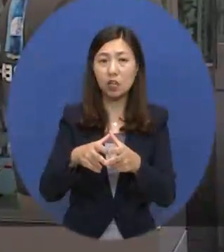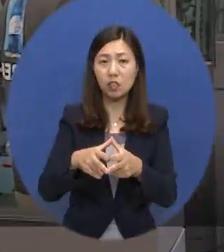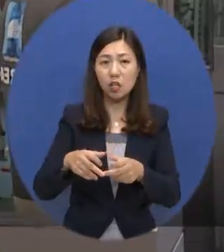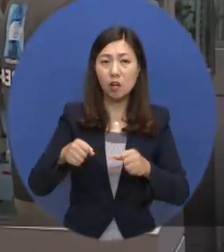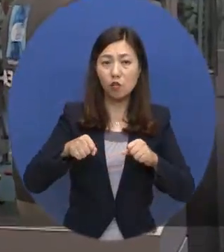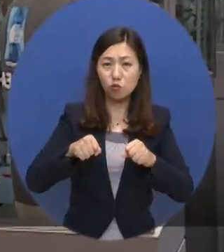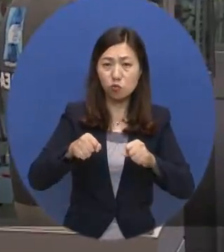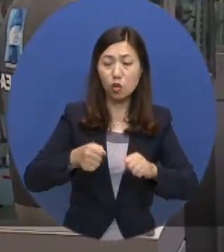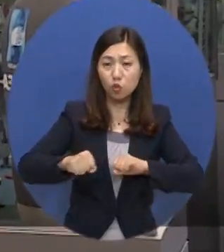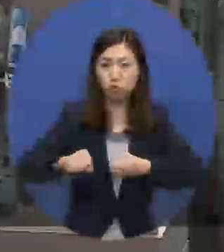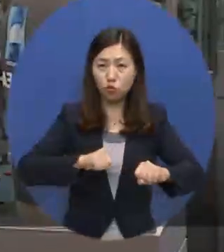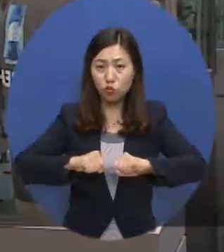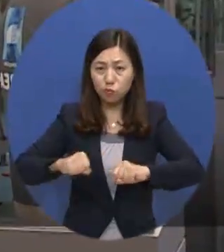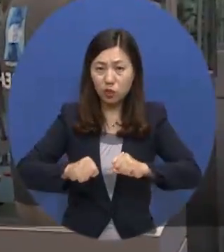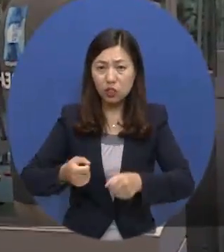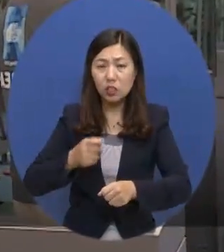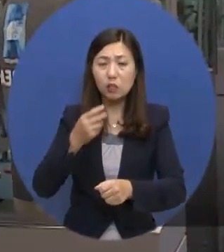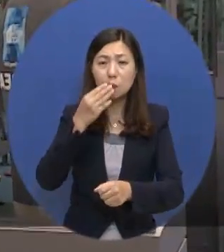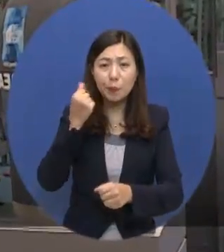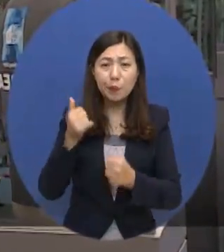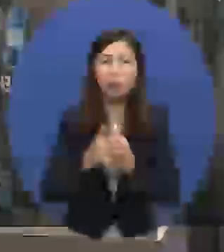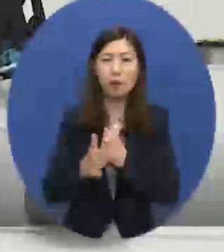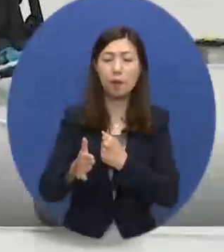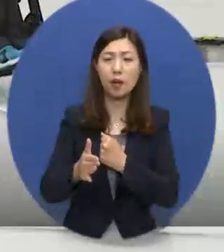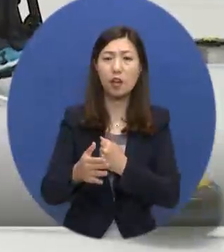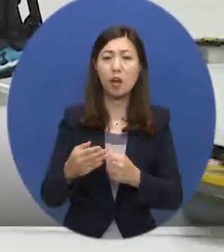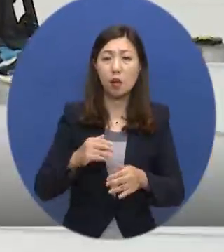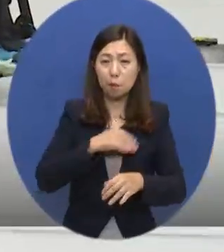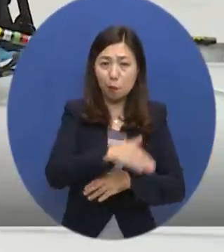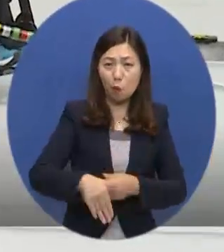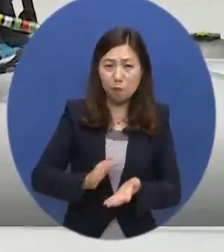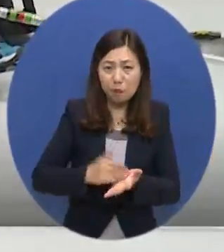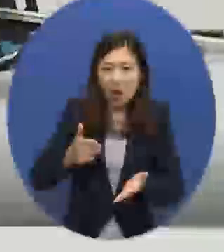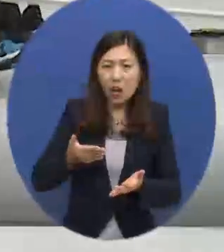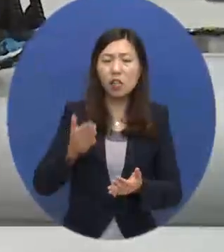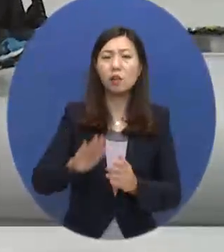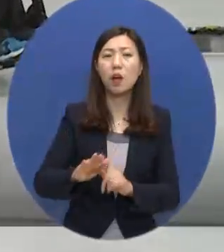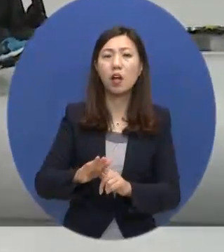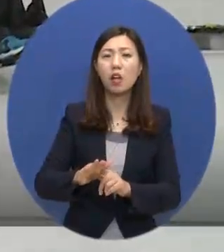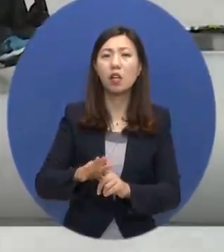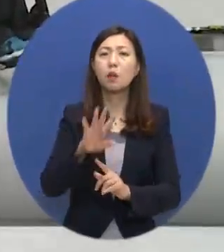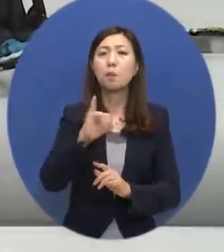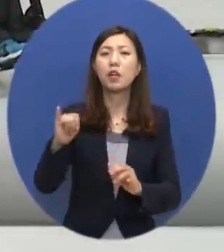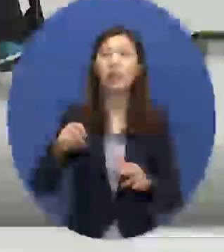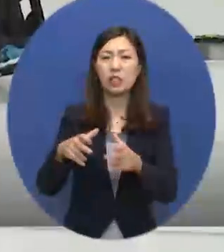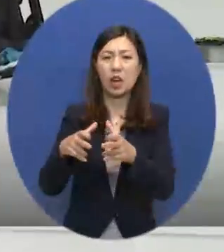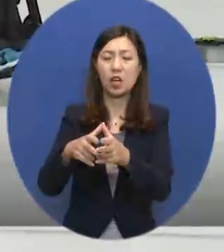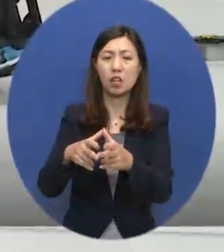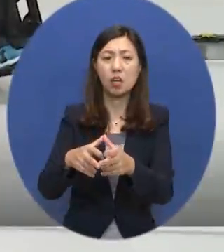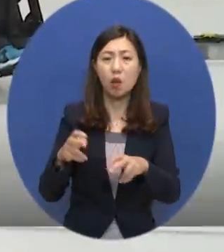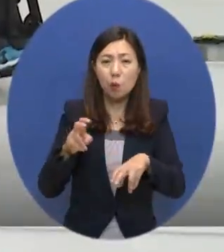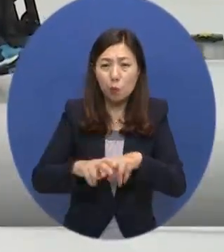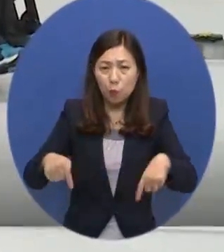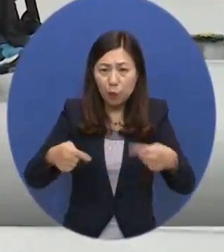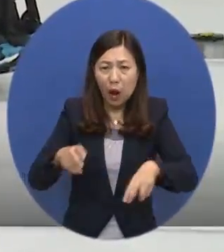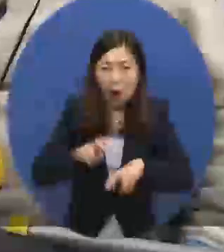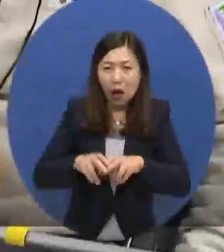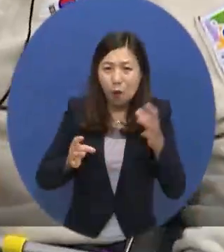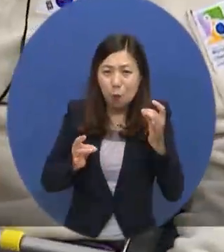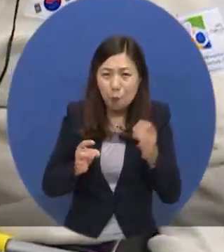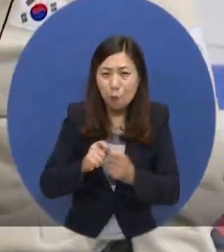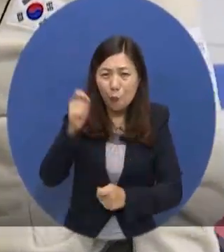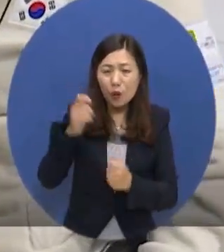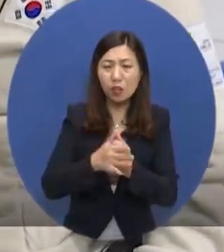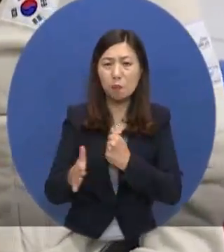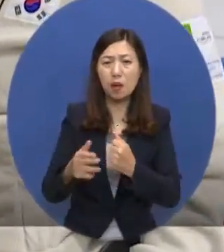열이 발산되는데 그런 부분이 좀 미흡하기 때문에 선수분들이 그 추위에서 좀 잘 견딜 수 있도록 그런 추위에